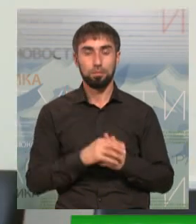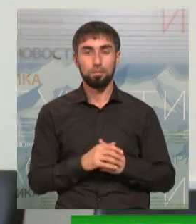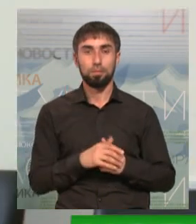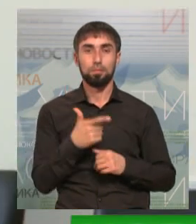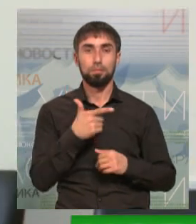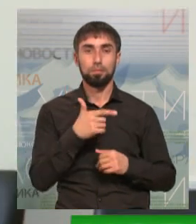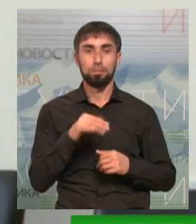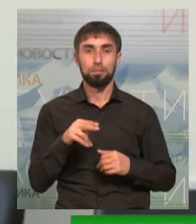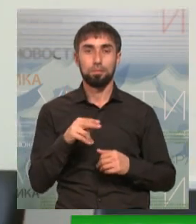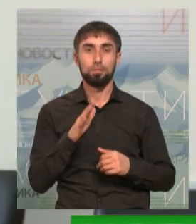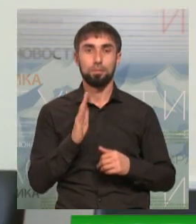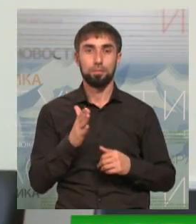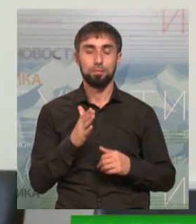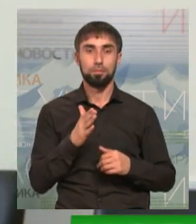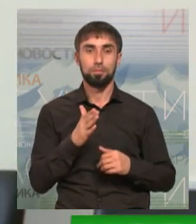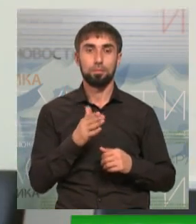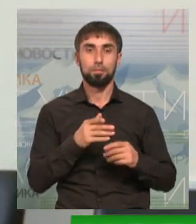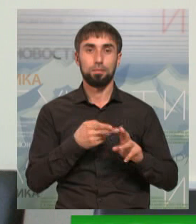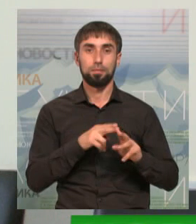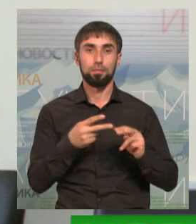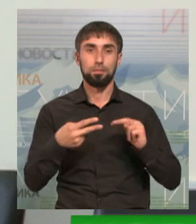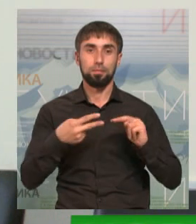ГУПы будут реорганизованы.